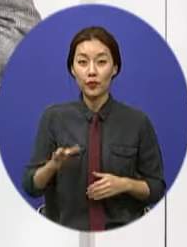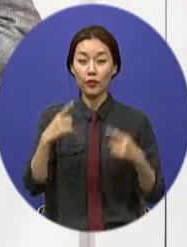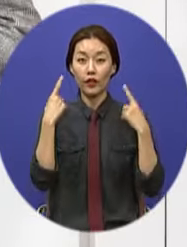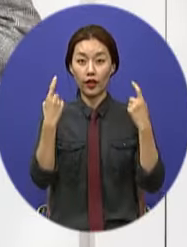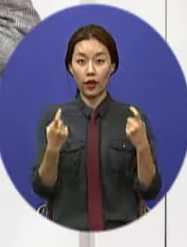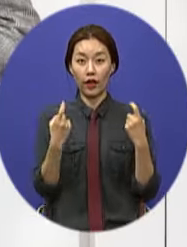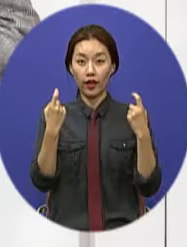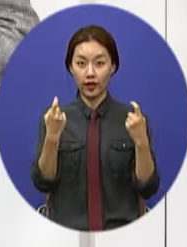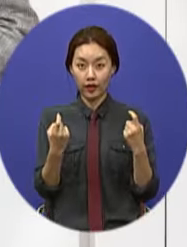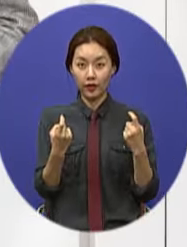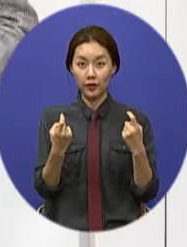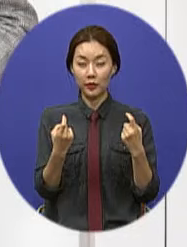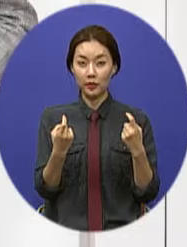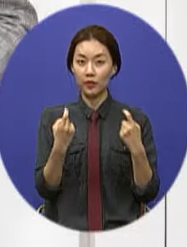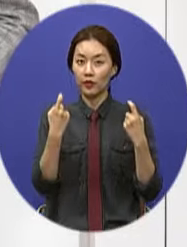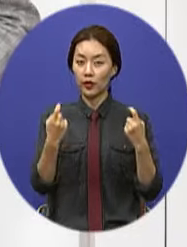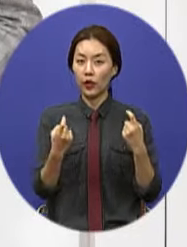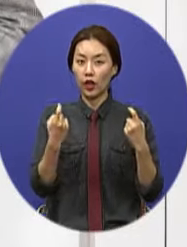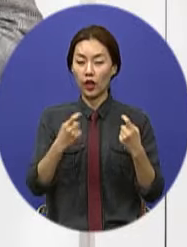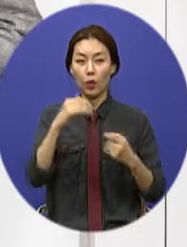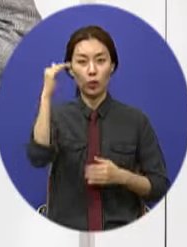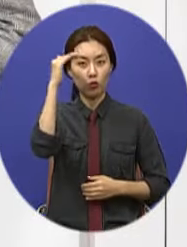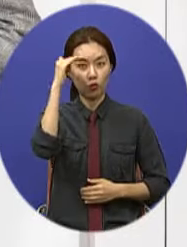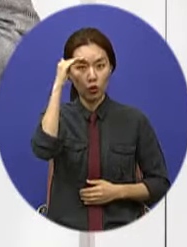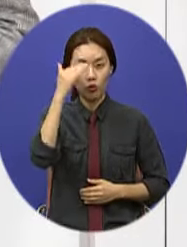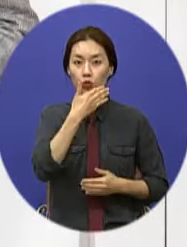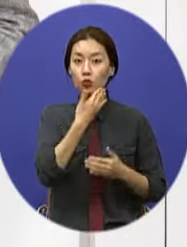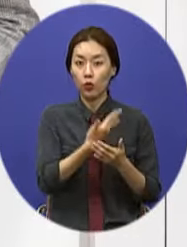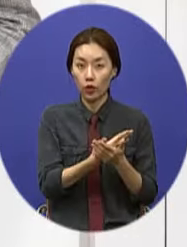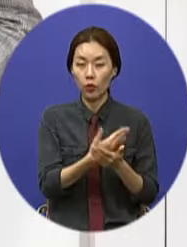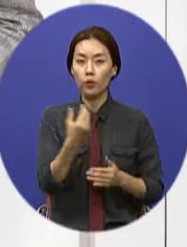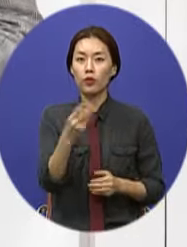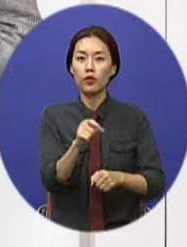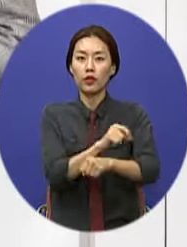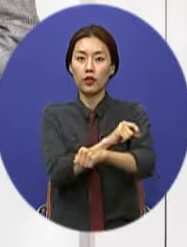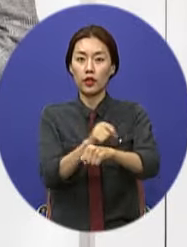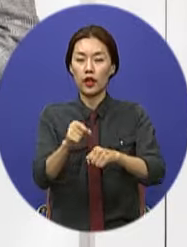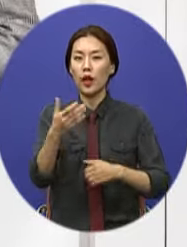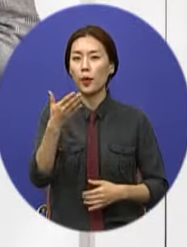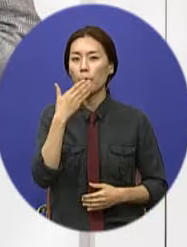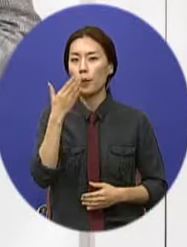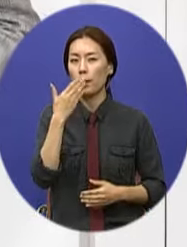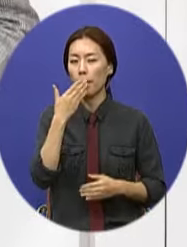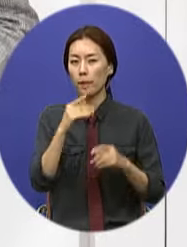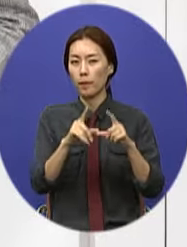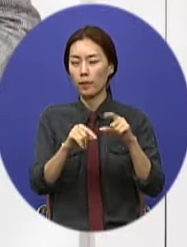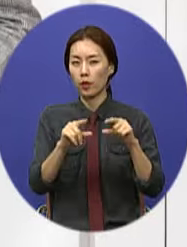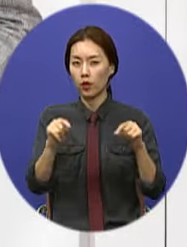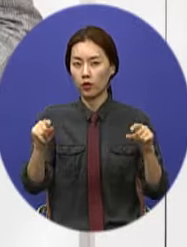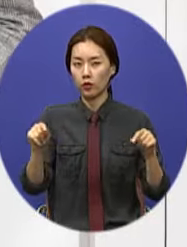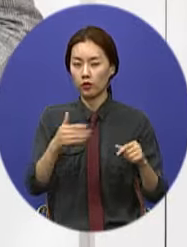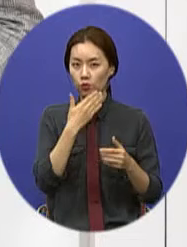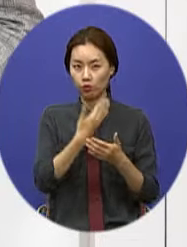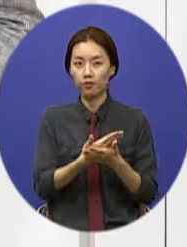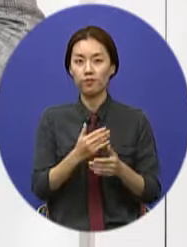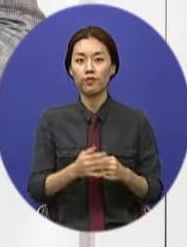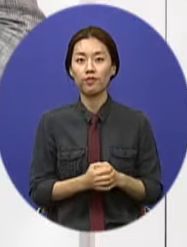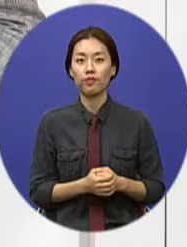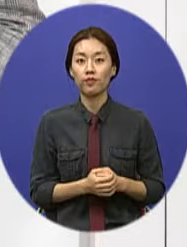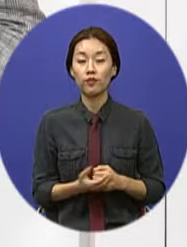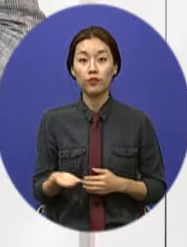여행이라 그러면요. 네. 여행이라 그러면 볼거리도 중요하지만 특히 먹거리가 중요하거든요. 아유, 그럼요. 근데